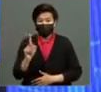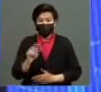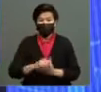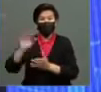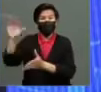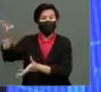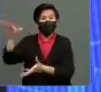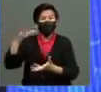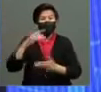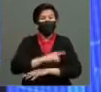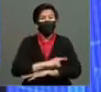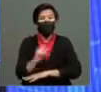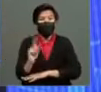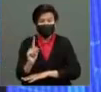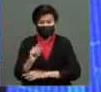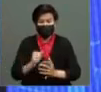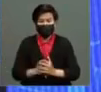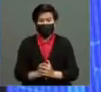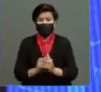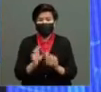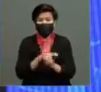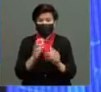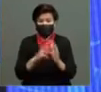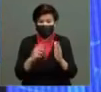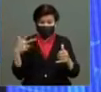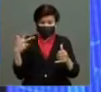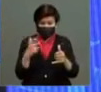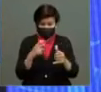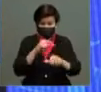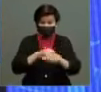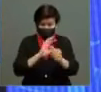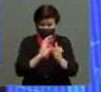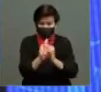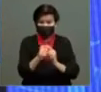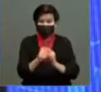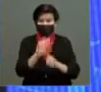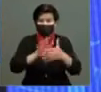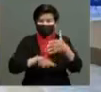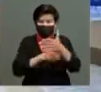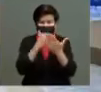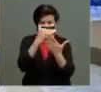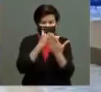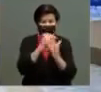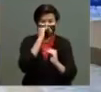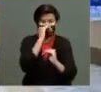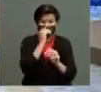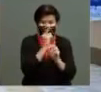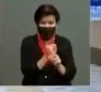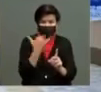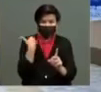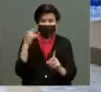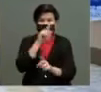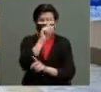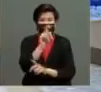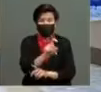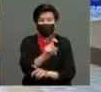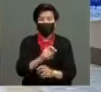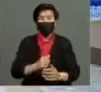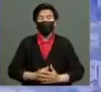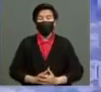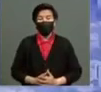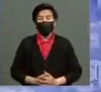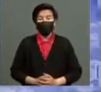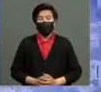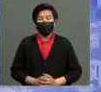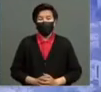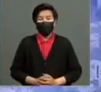อบได้เมื่อไหร่แล้วก็จะฉีดได้ทันตามกำหนดที่วางเอาไว้หรือไม ่ณตอนนี้แนวโน้มเ